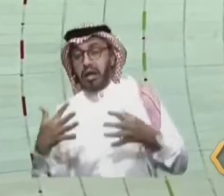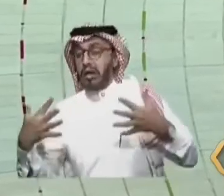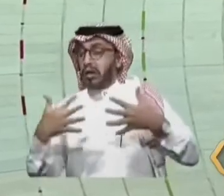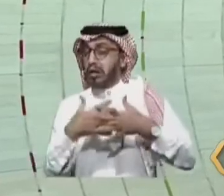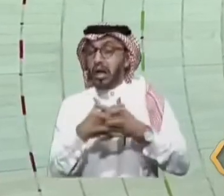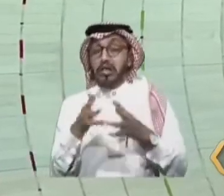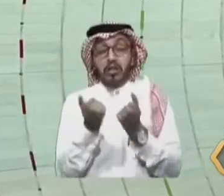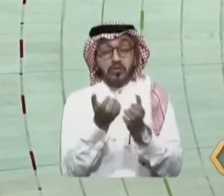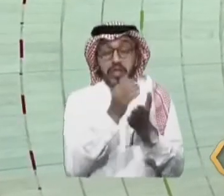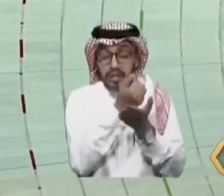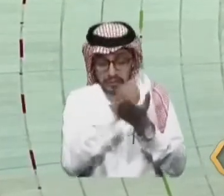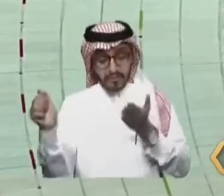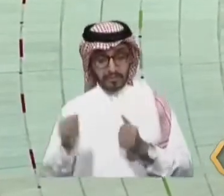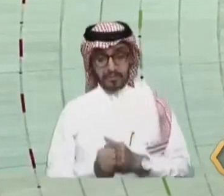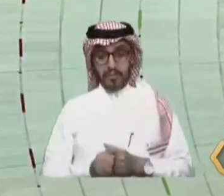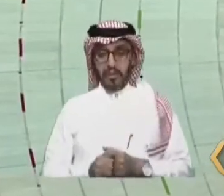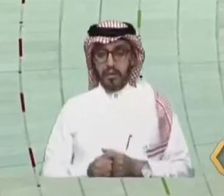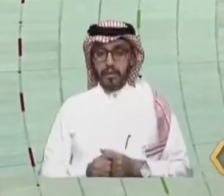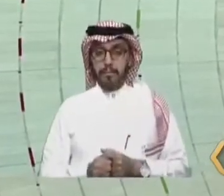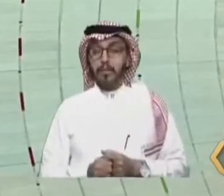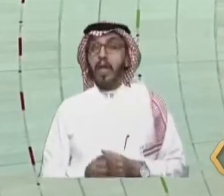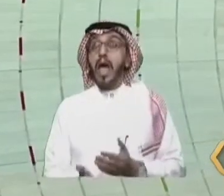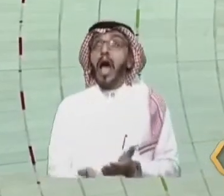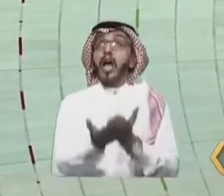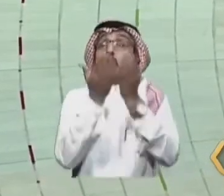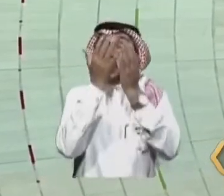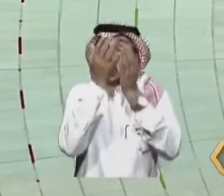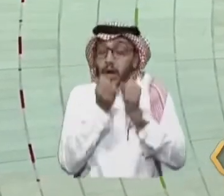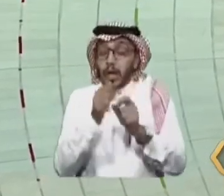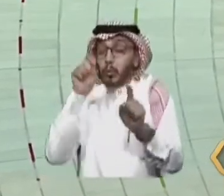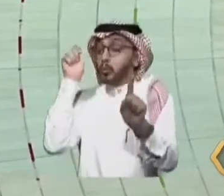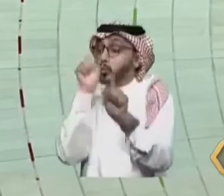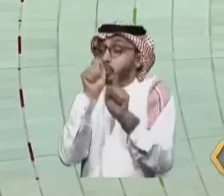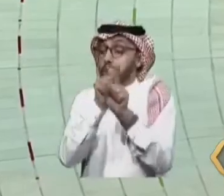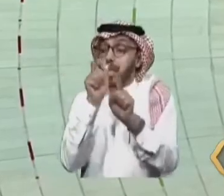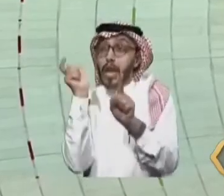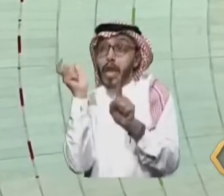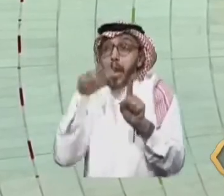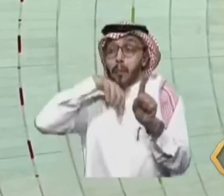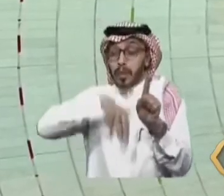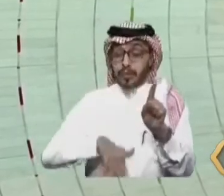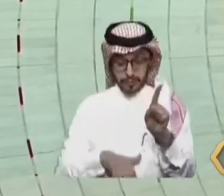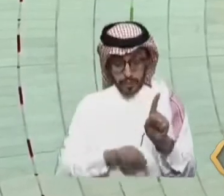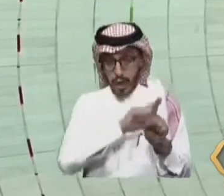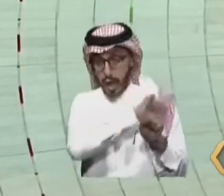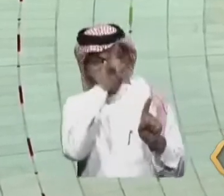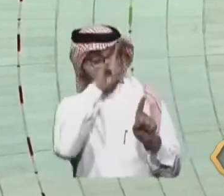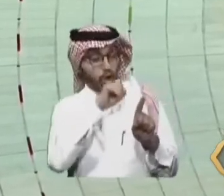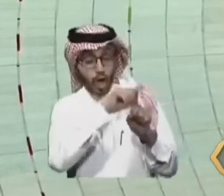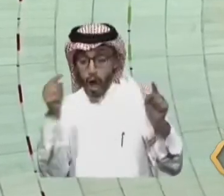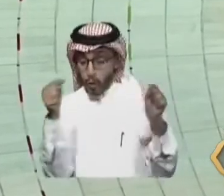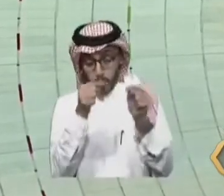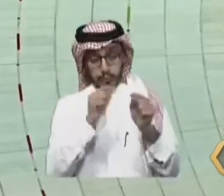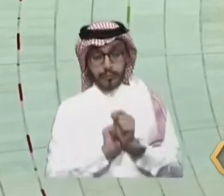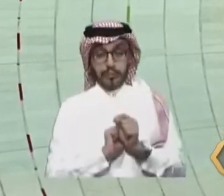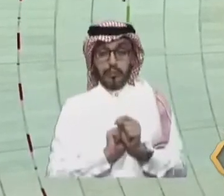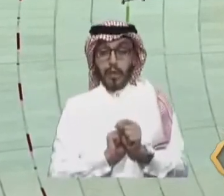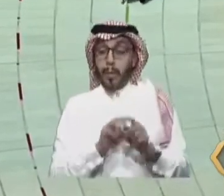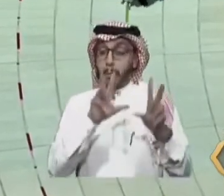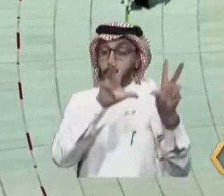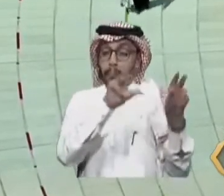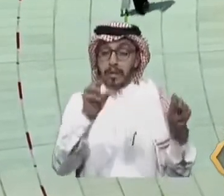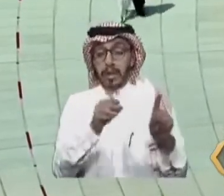أسباب التوفيق، وحظي بيمن هذه الوصية النبوية، وكان له من حسن